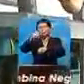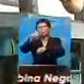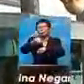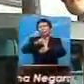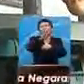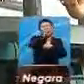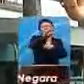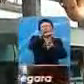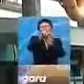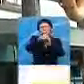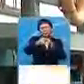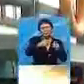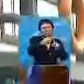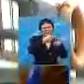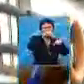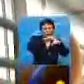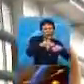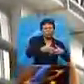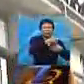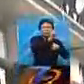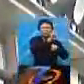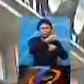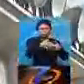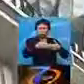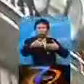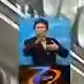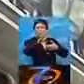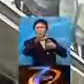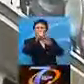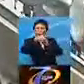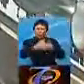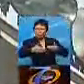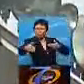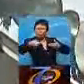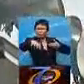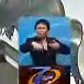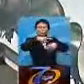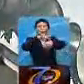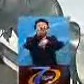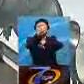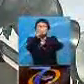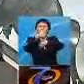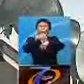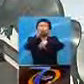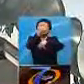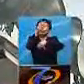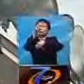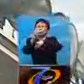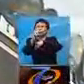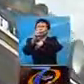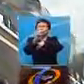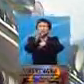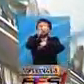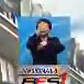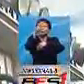minit perjalanan daripada daerah semporna dan dipercayai kira-kira pukul 1022